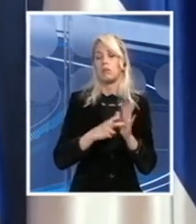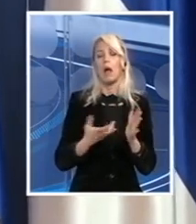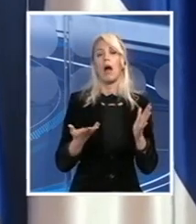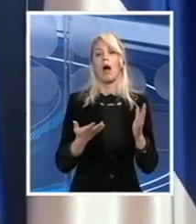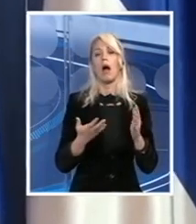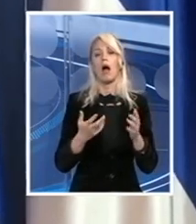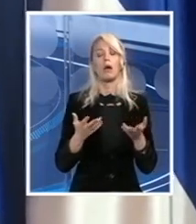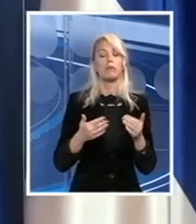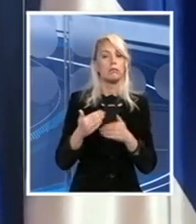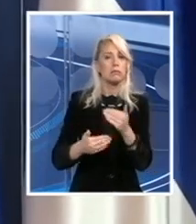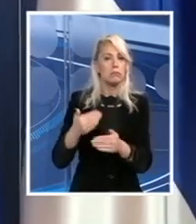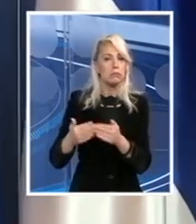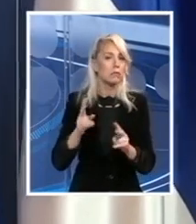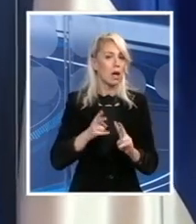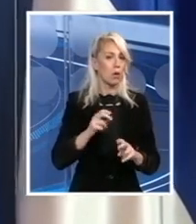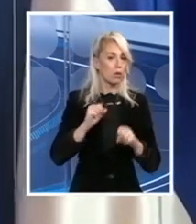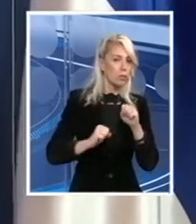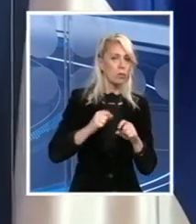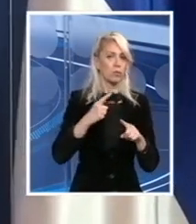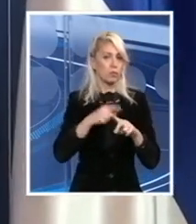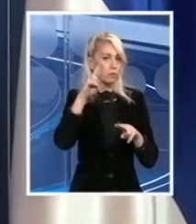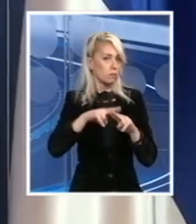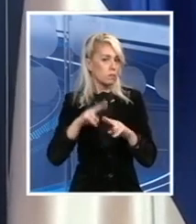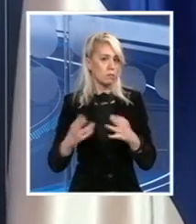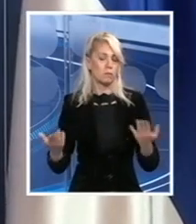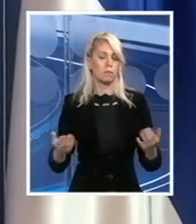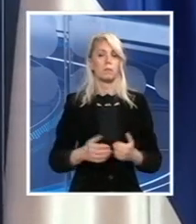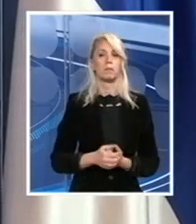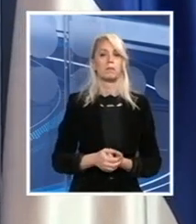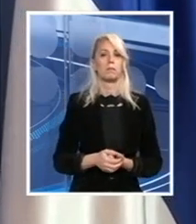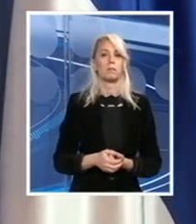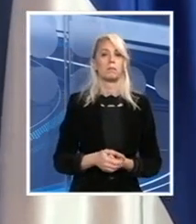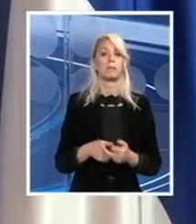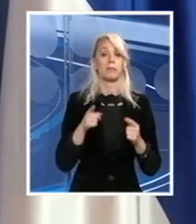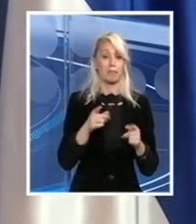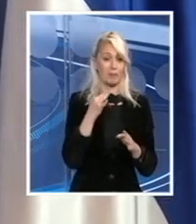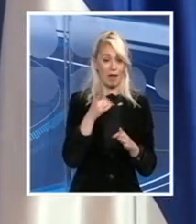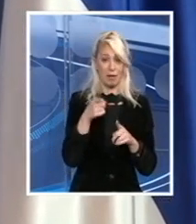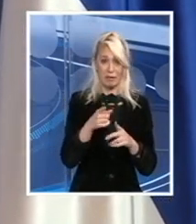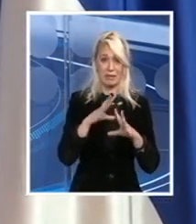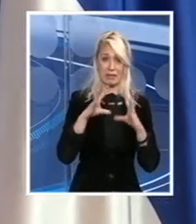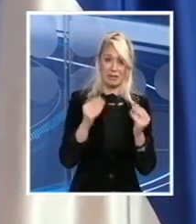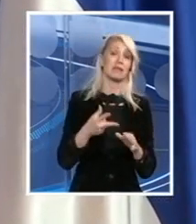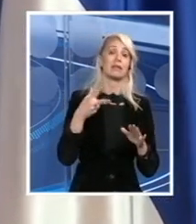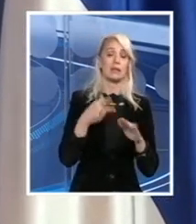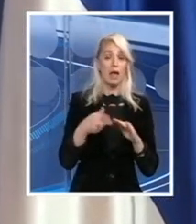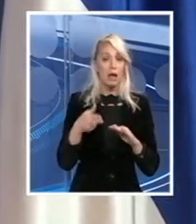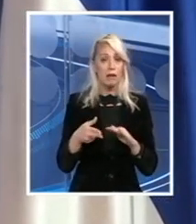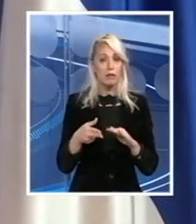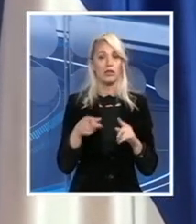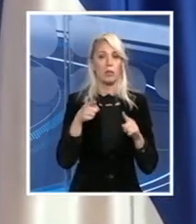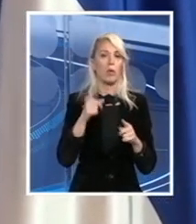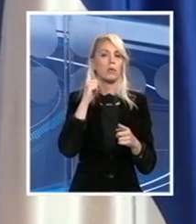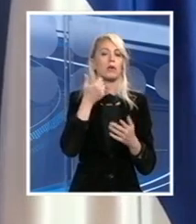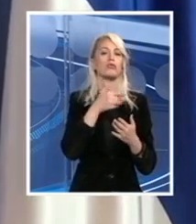ponašanje i dalje odlučivanje. I tada ćemo moći, da kažemo, i određena